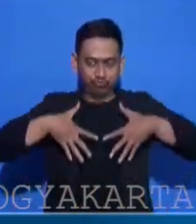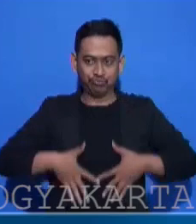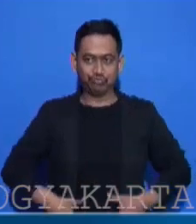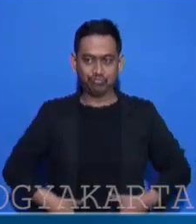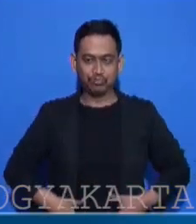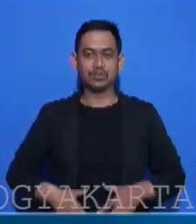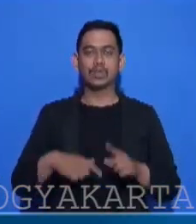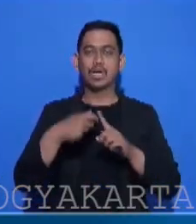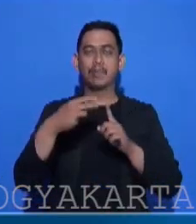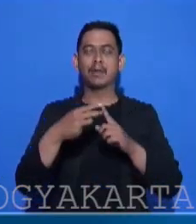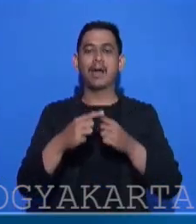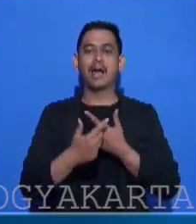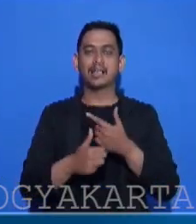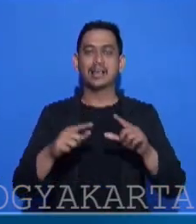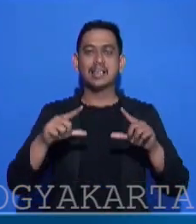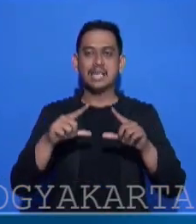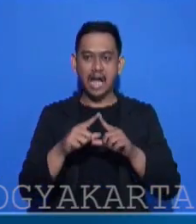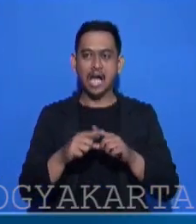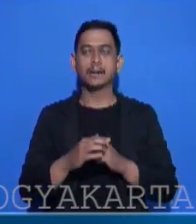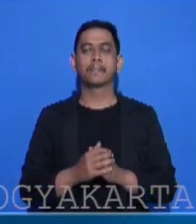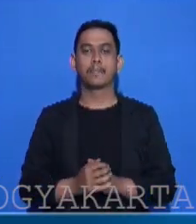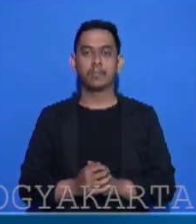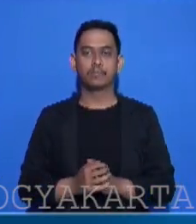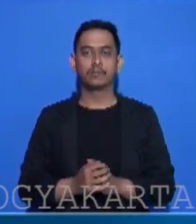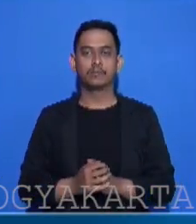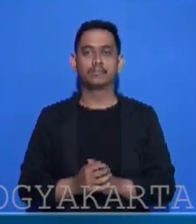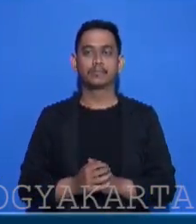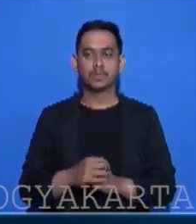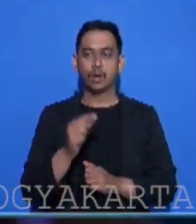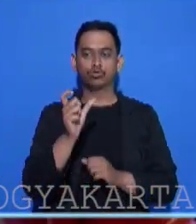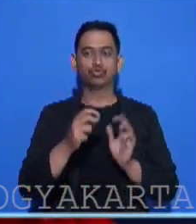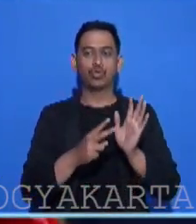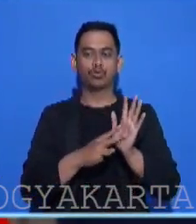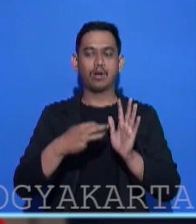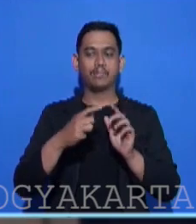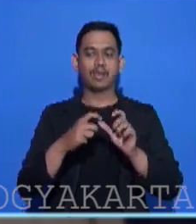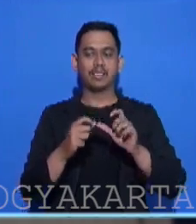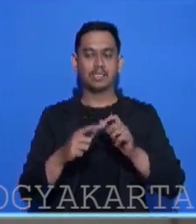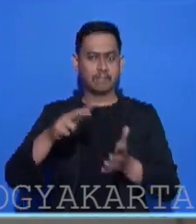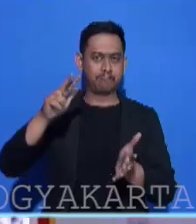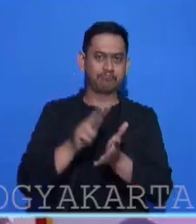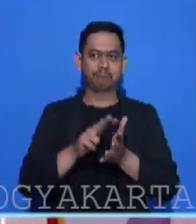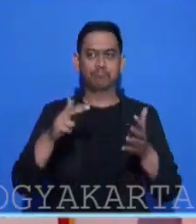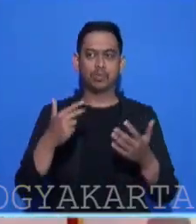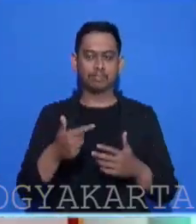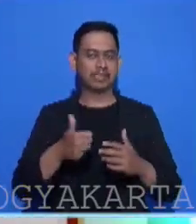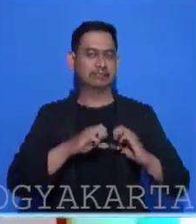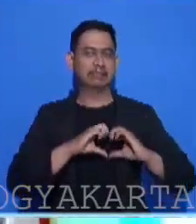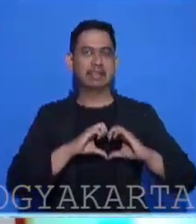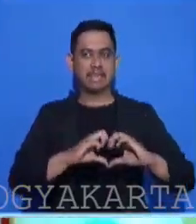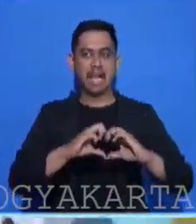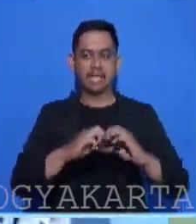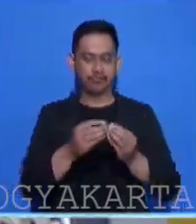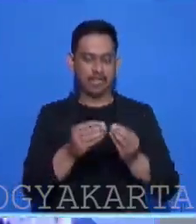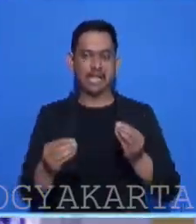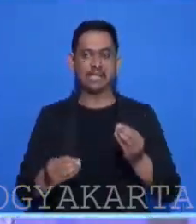benda oleh UNESCO. Mereka berharap kebaya dapat terus lestari dan dicintai dari generasi ke generasi, tidak hanya di dalam